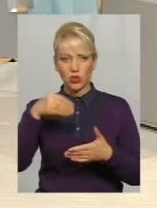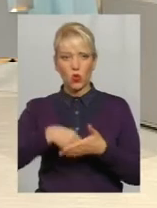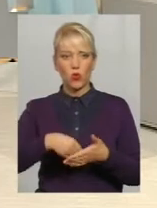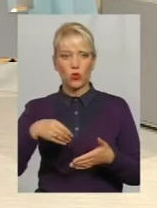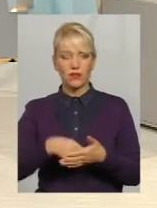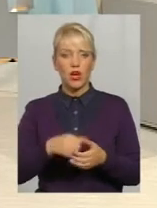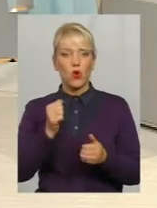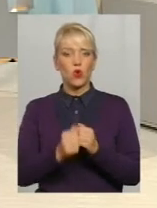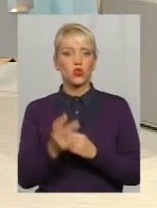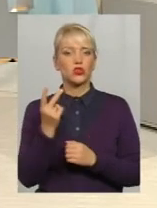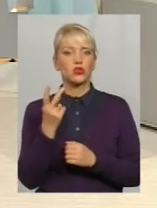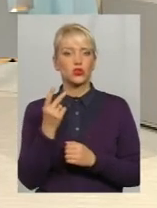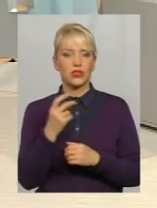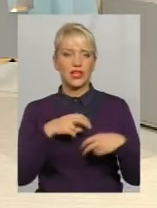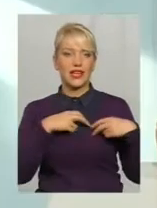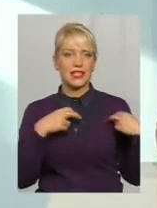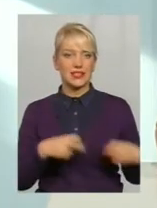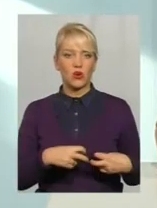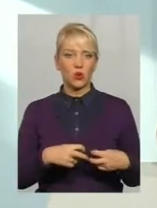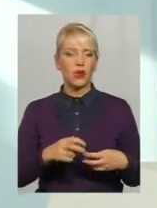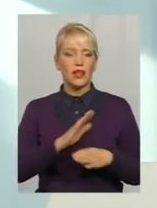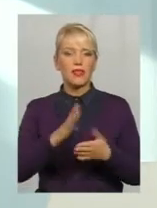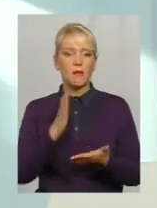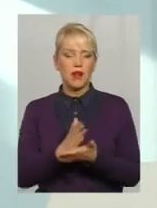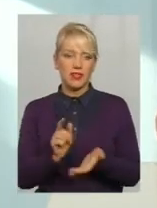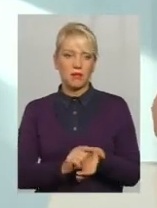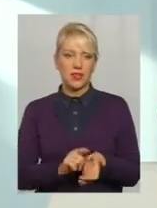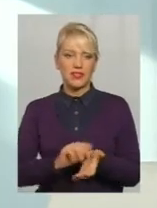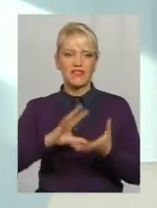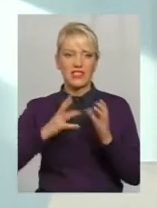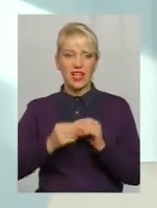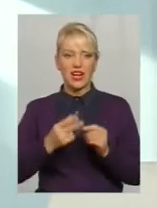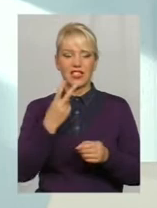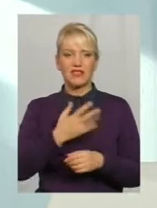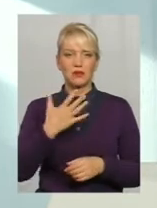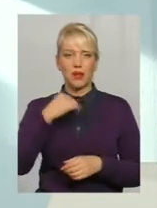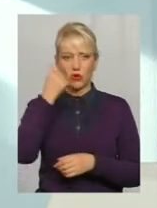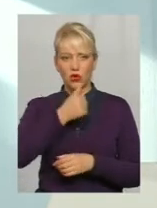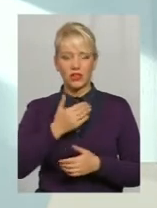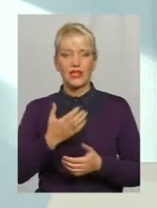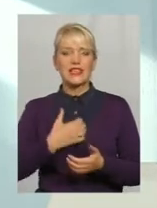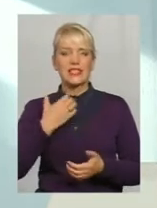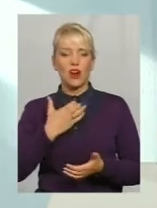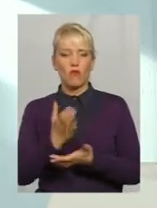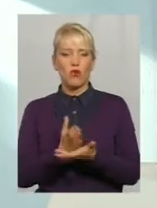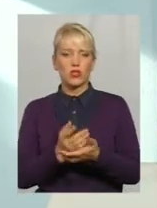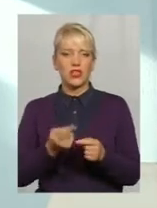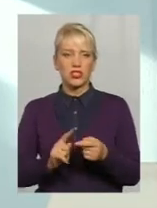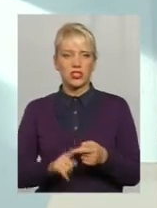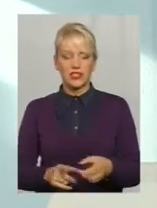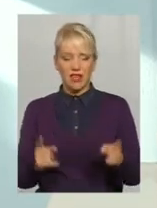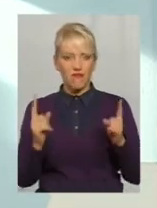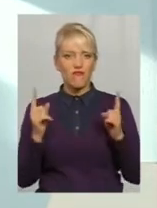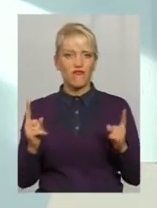другий ризикує не мати взагалі пенсії, тому що 25 років страхового стажу – це, звичайно, період, великий